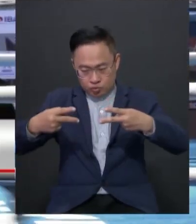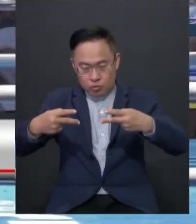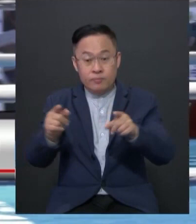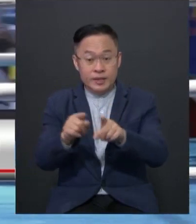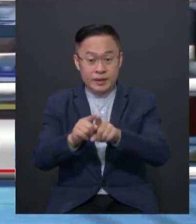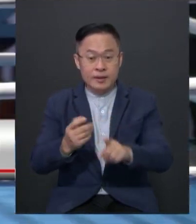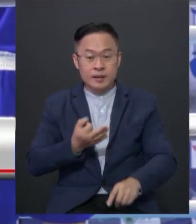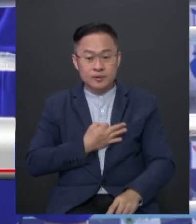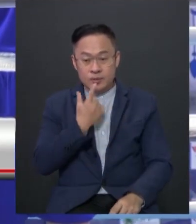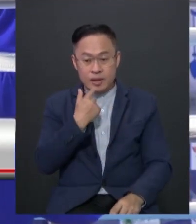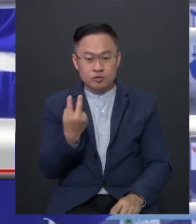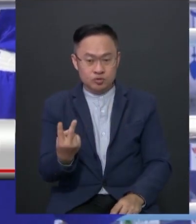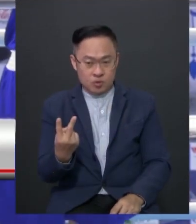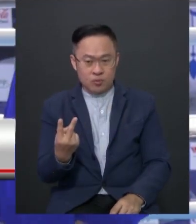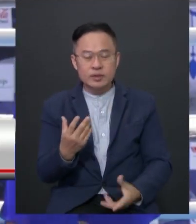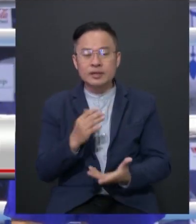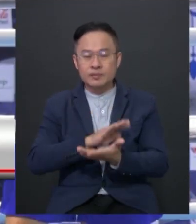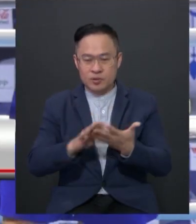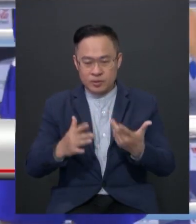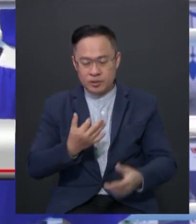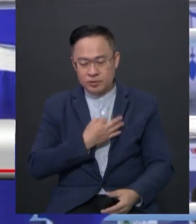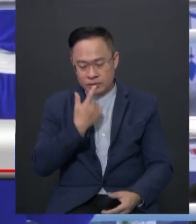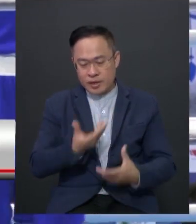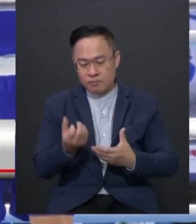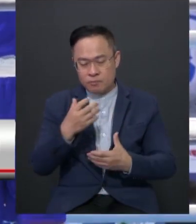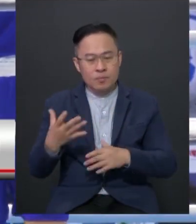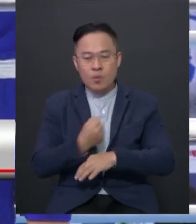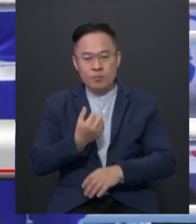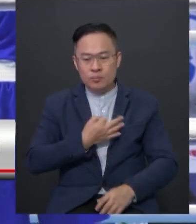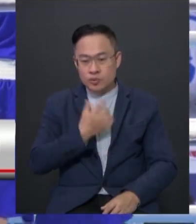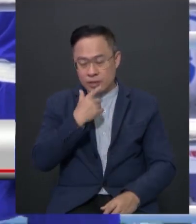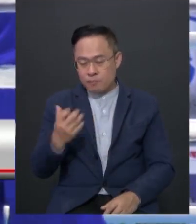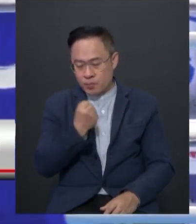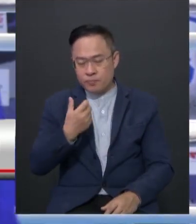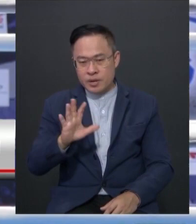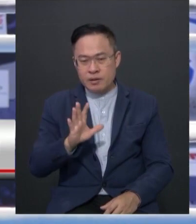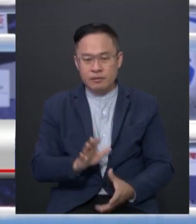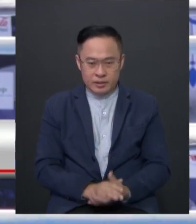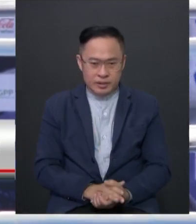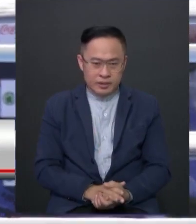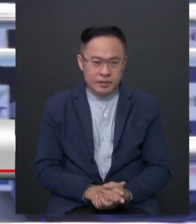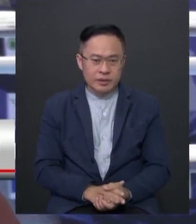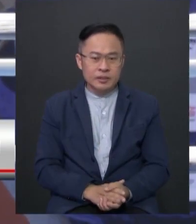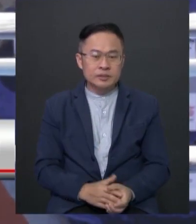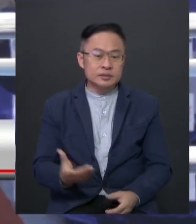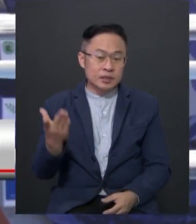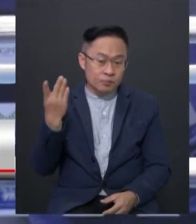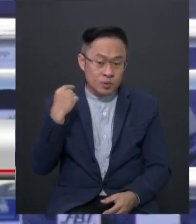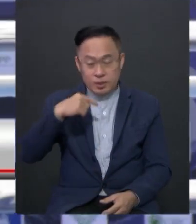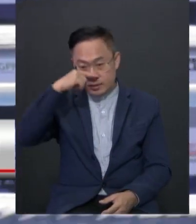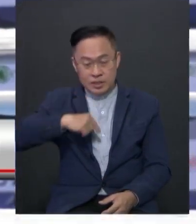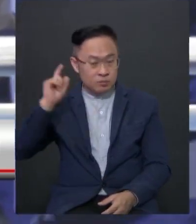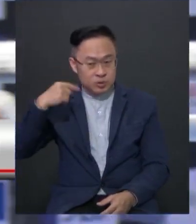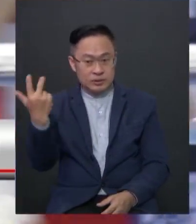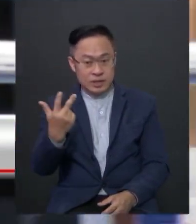ให้กับทัพมวยสากลไทยอีก1เหรียญด้วยกันค่ะซึ่งเมื่อวานนี้เป็นนักชกสาวที่ขึ้นชกนะ